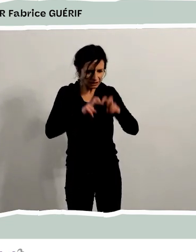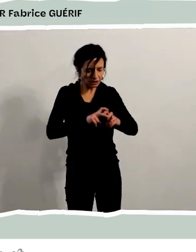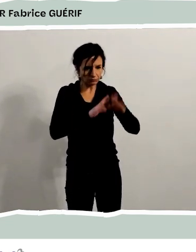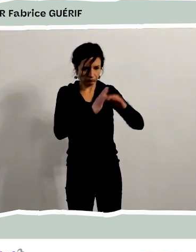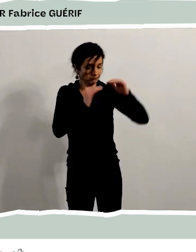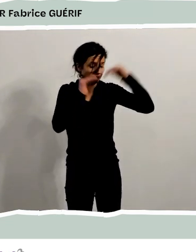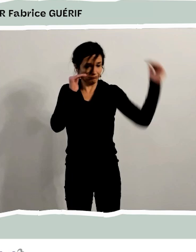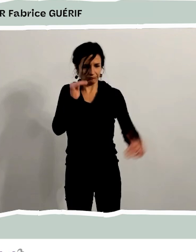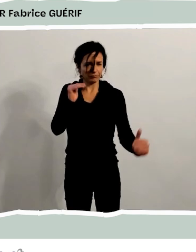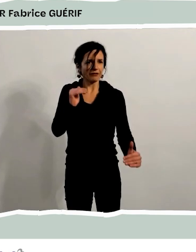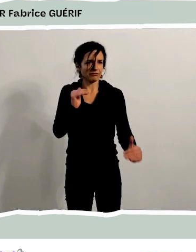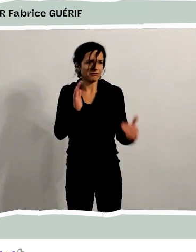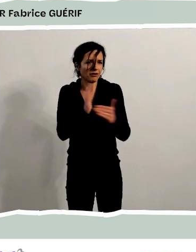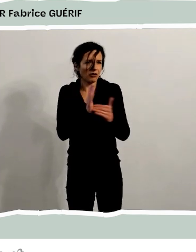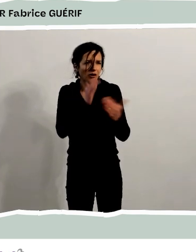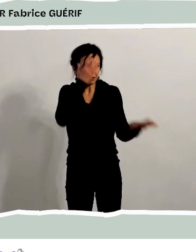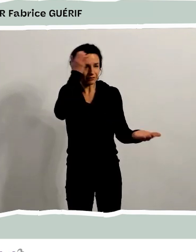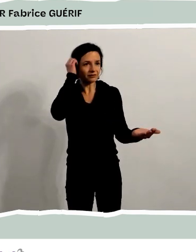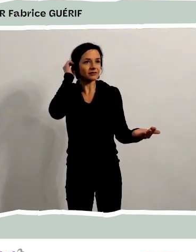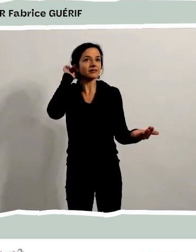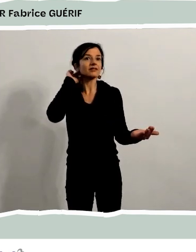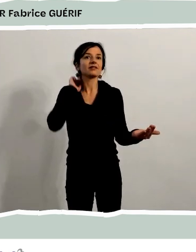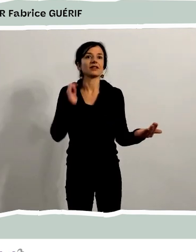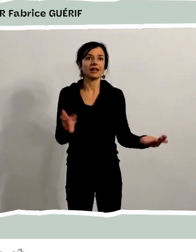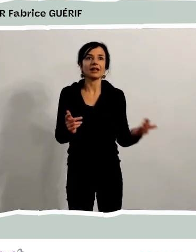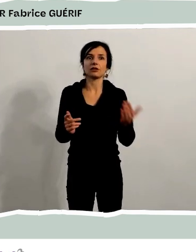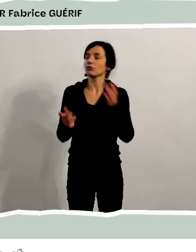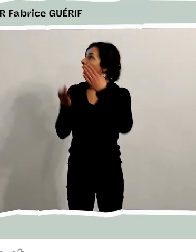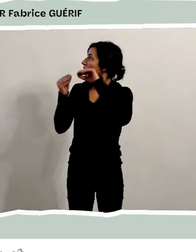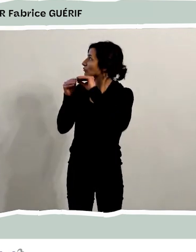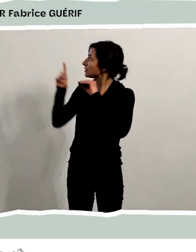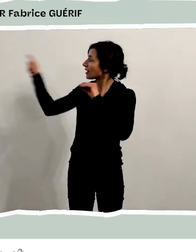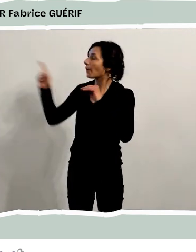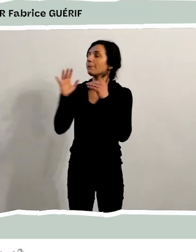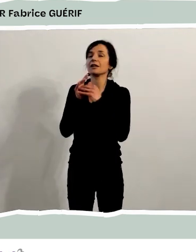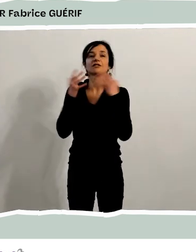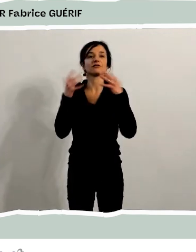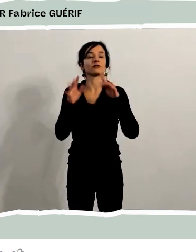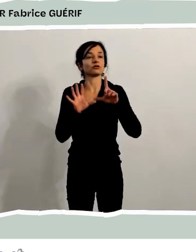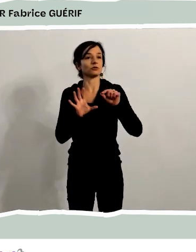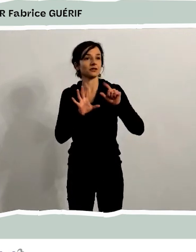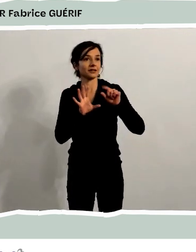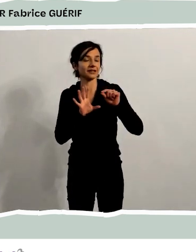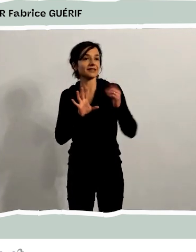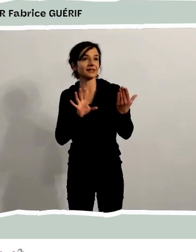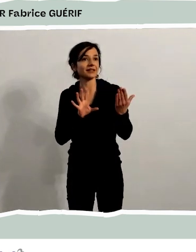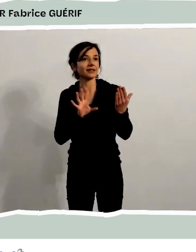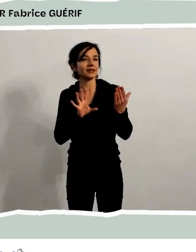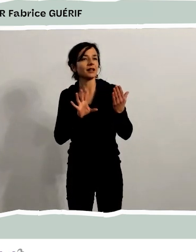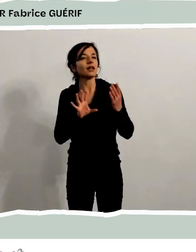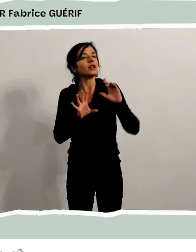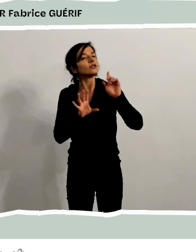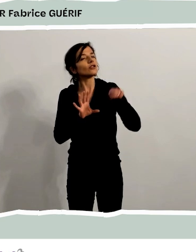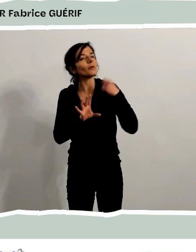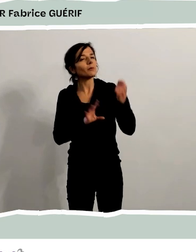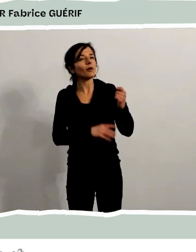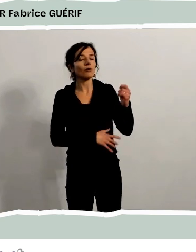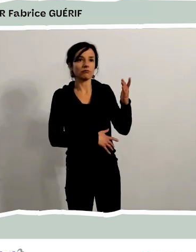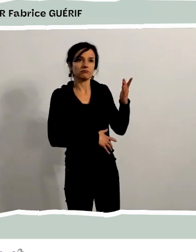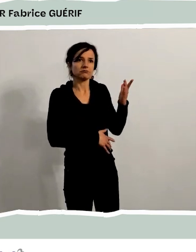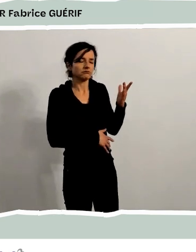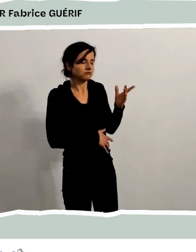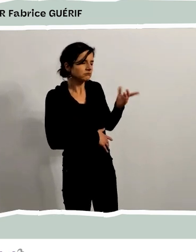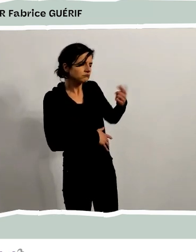Et pour compléter l'information sur cette diapositive, vous voyez que dans les années 1970, on estimait que cette